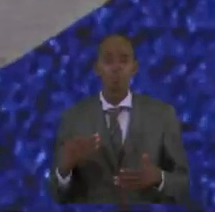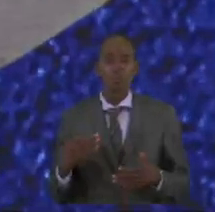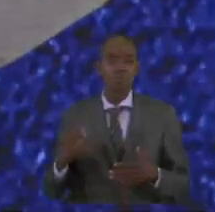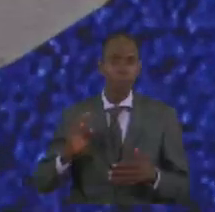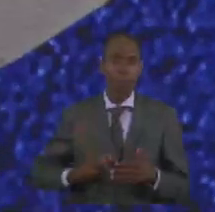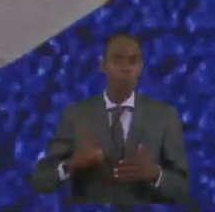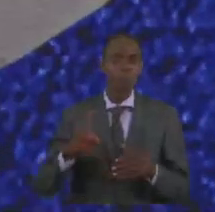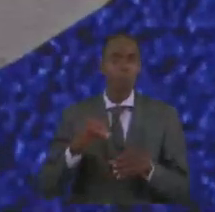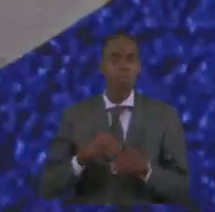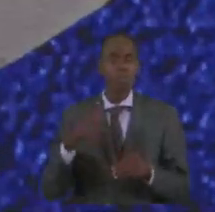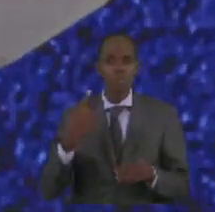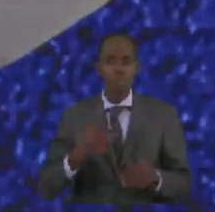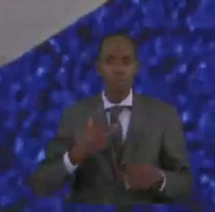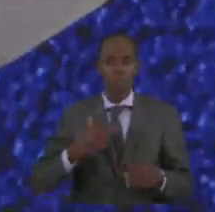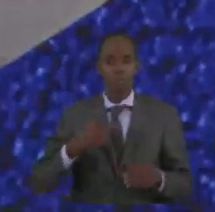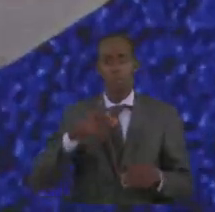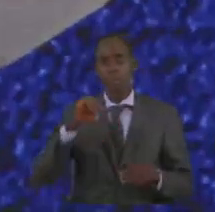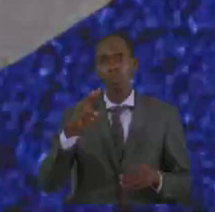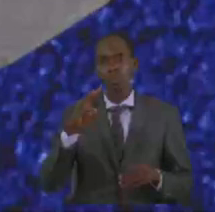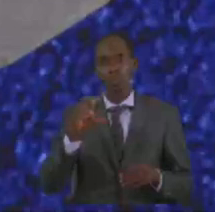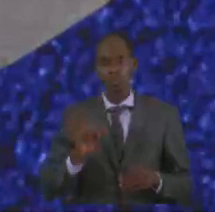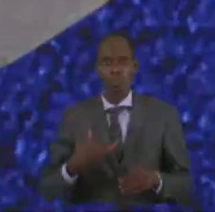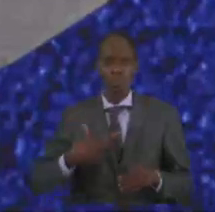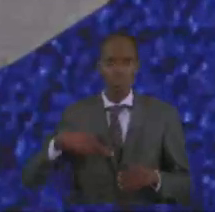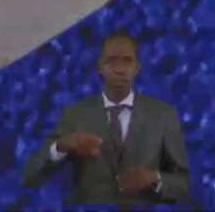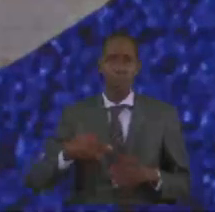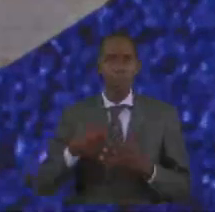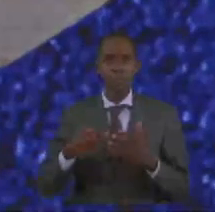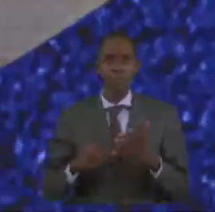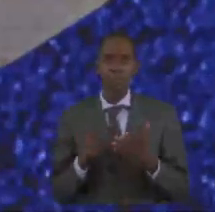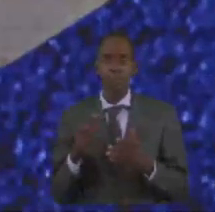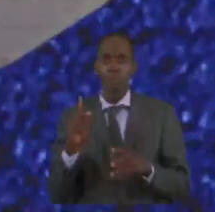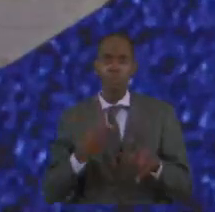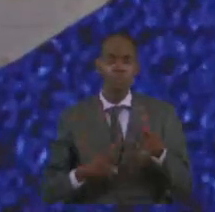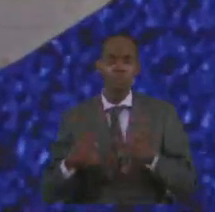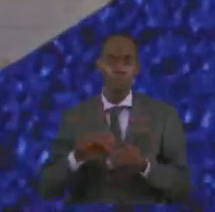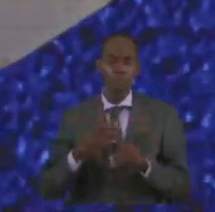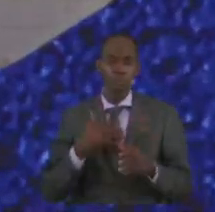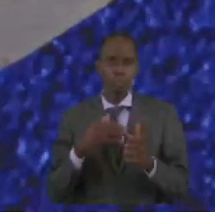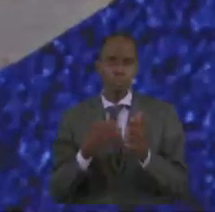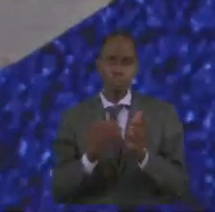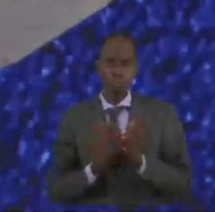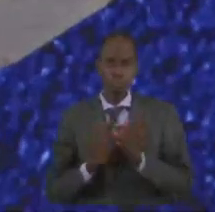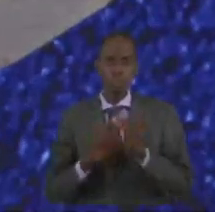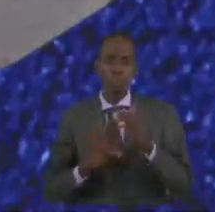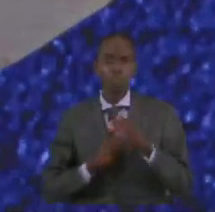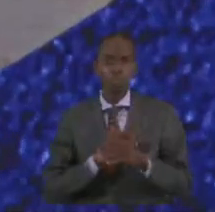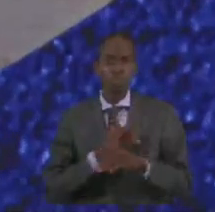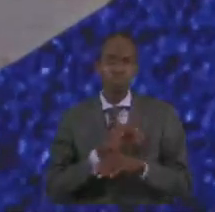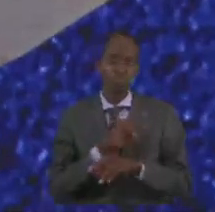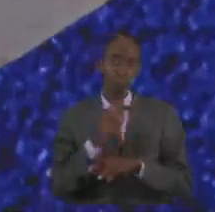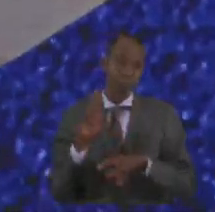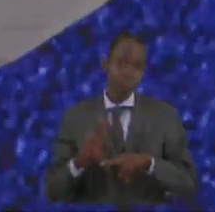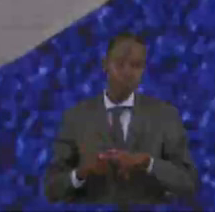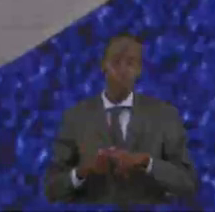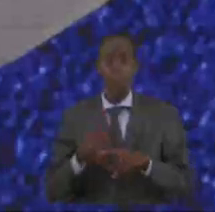Et comment j'étais plus avancé dans le judaïsme que beaucoup de ceux de mon âge et de ma nation,